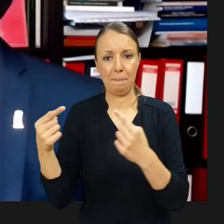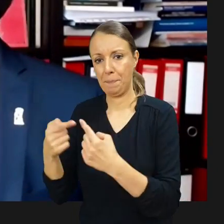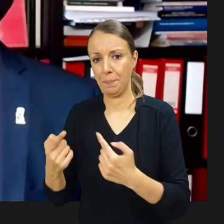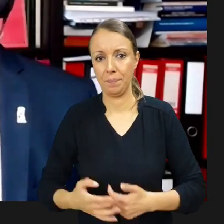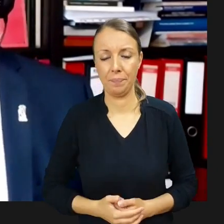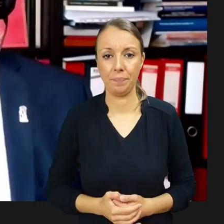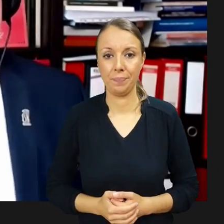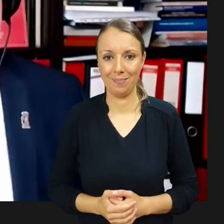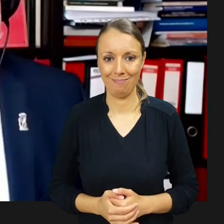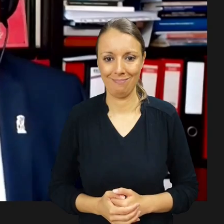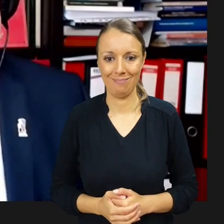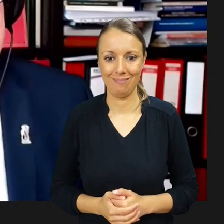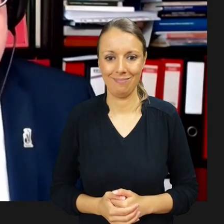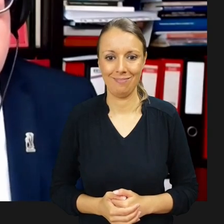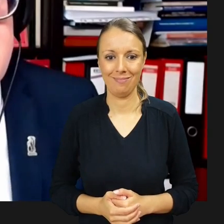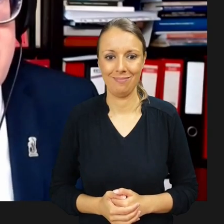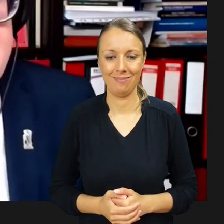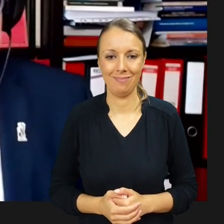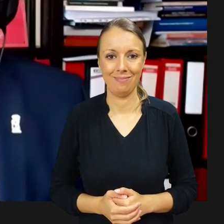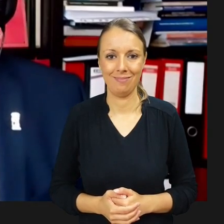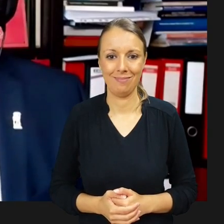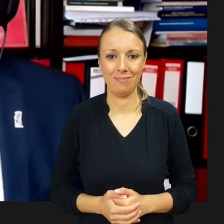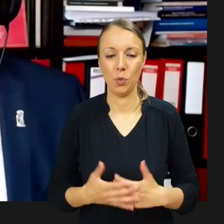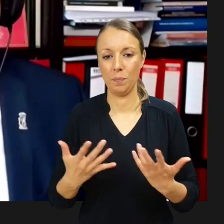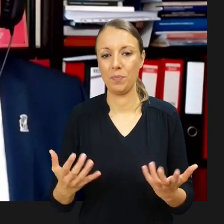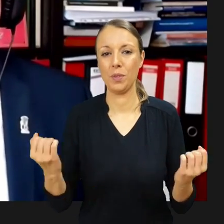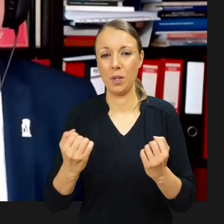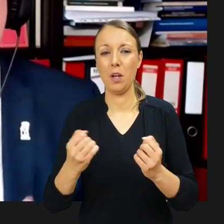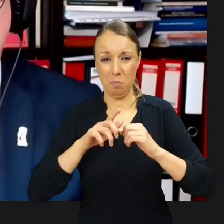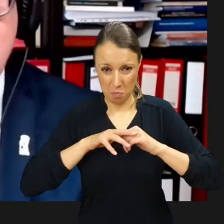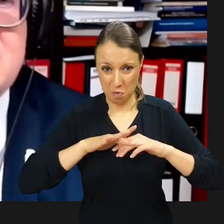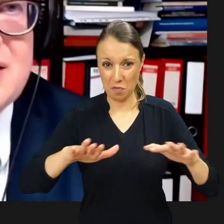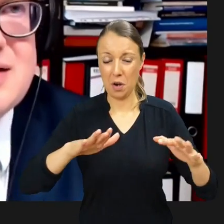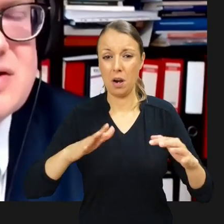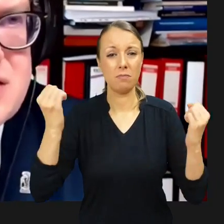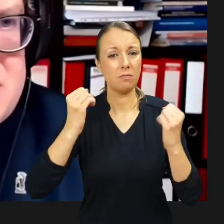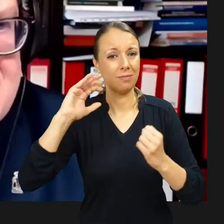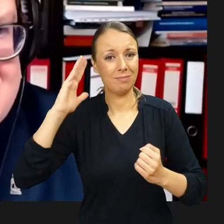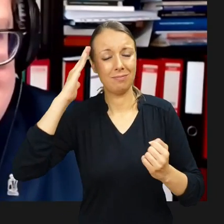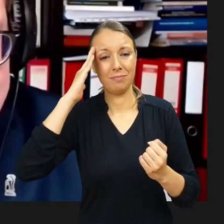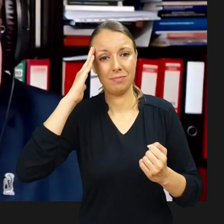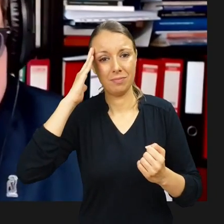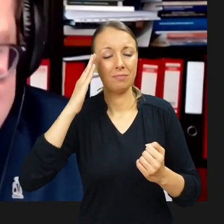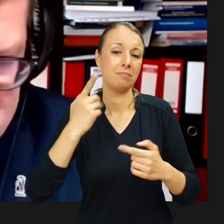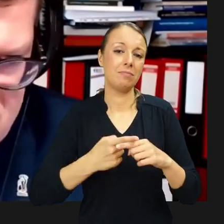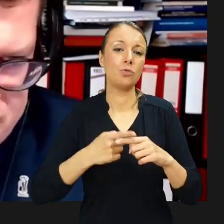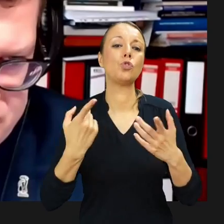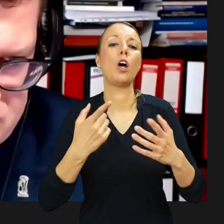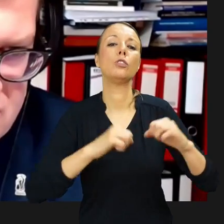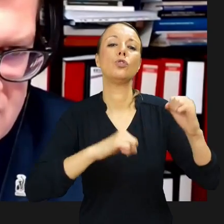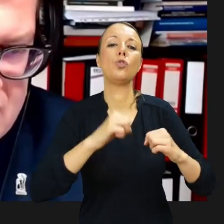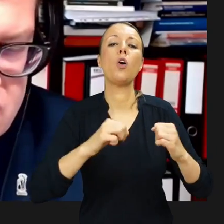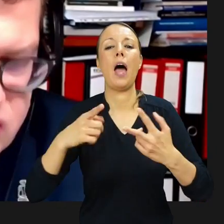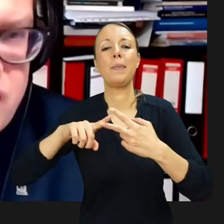No jest czymś powszechnie znanym fakt, że w tych sprawach administracyjnych sąd administracyjny nie są